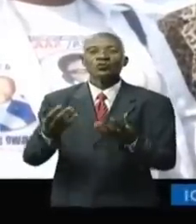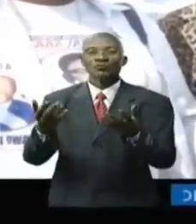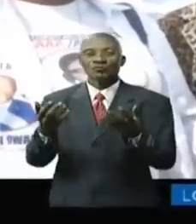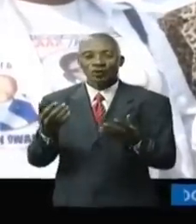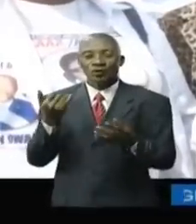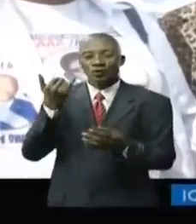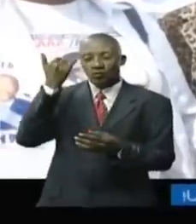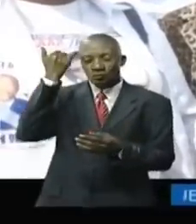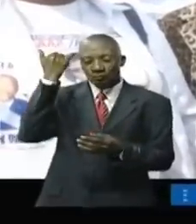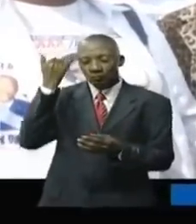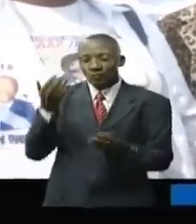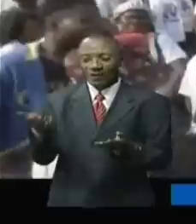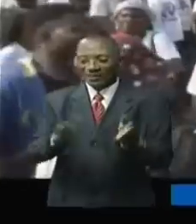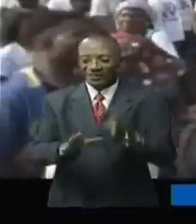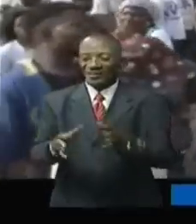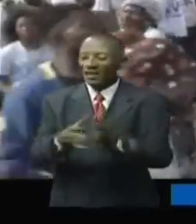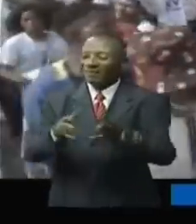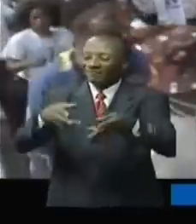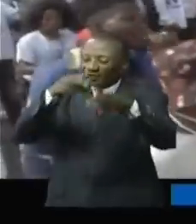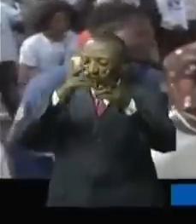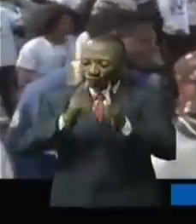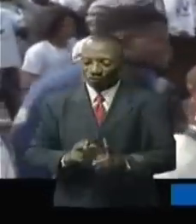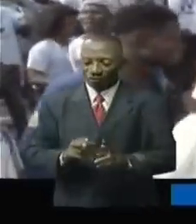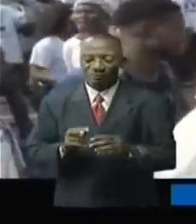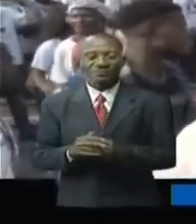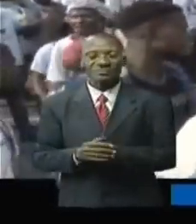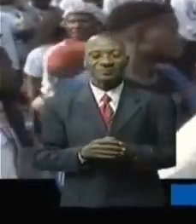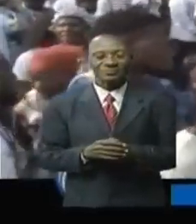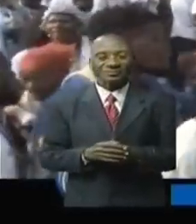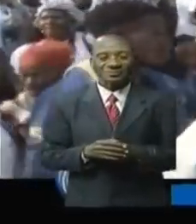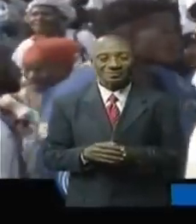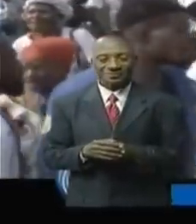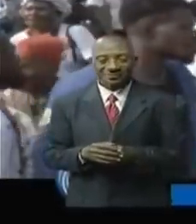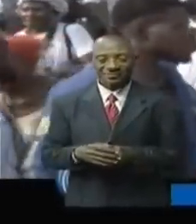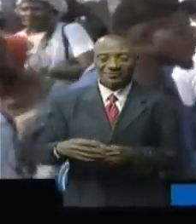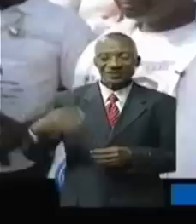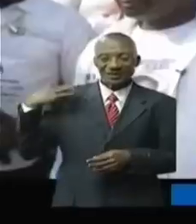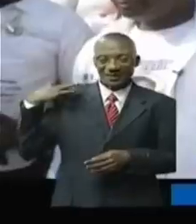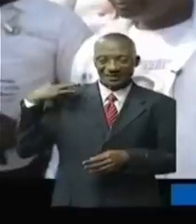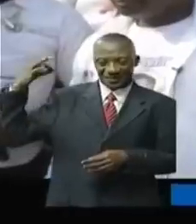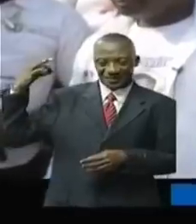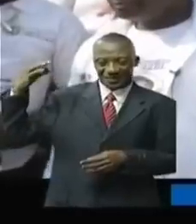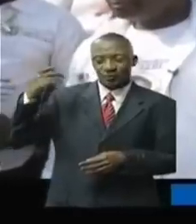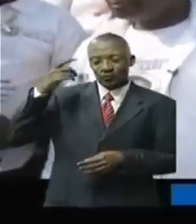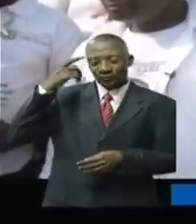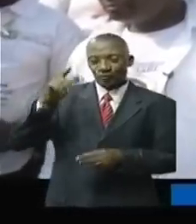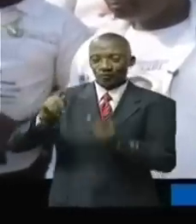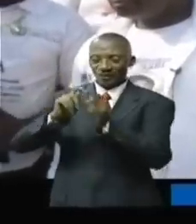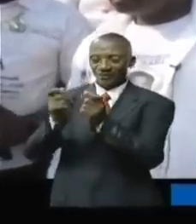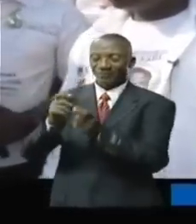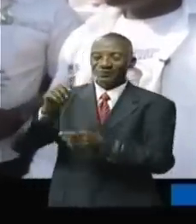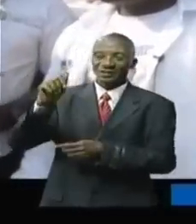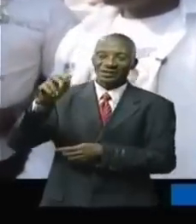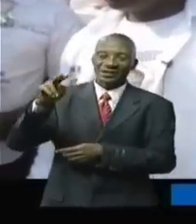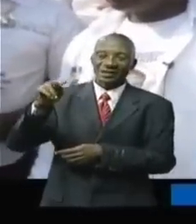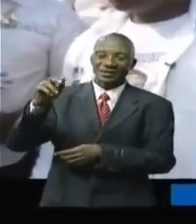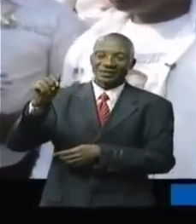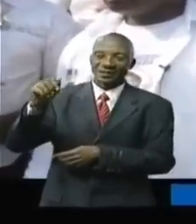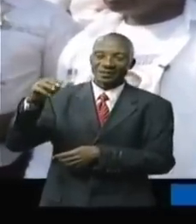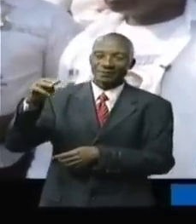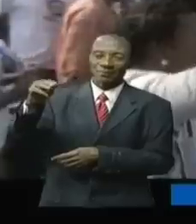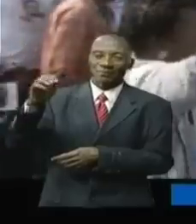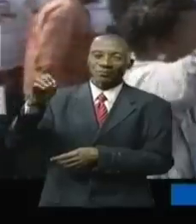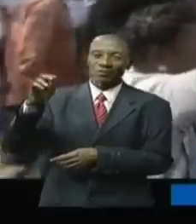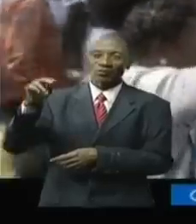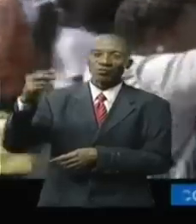avec les honneurs dus à son nom. La délégation des Ankoutchou Anamongo de la diaspora venue des États-Unis